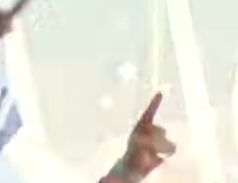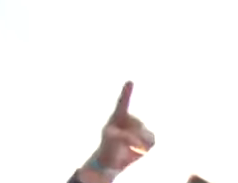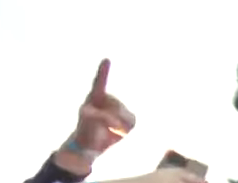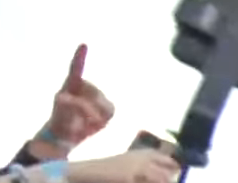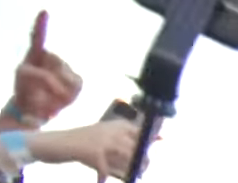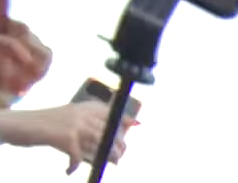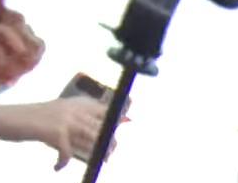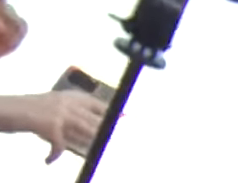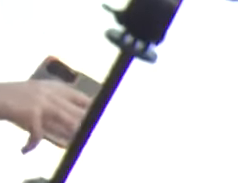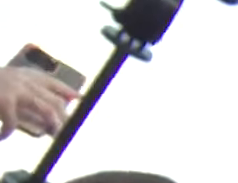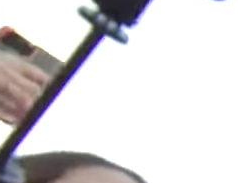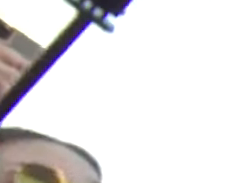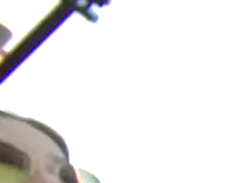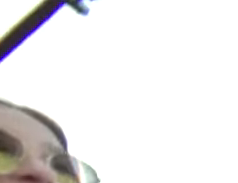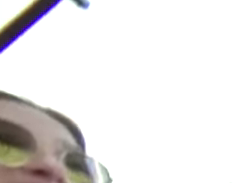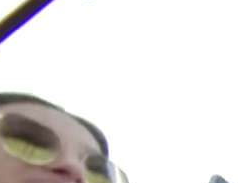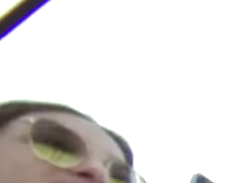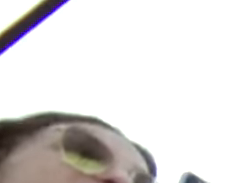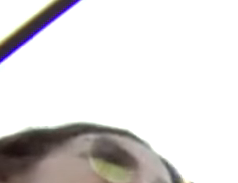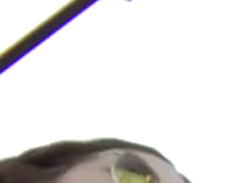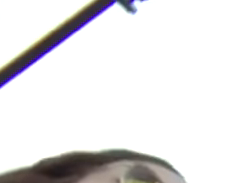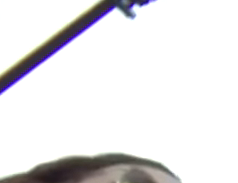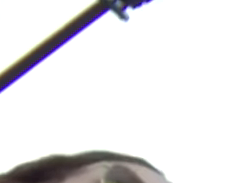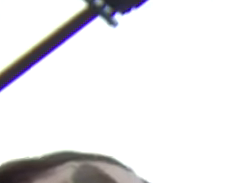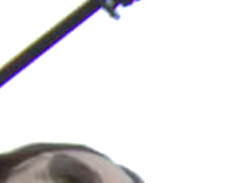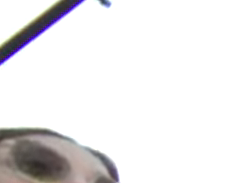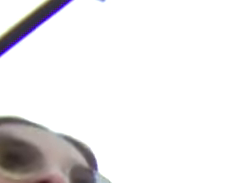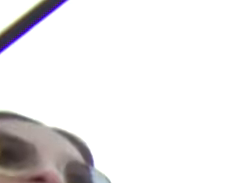לנכון, לזכך את החול,